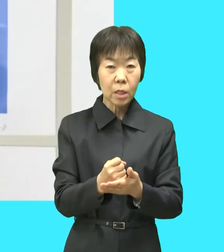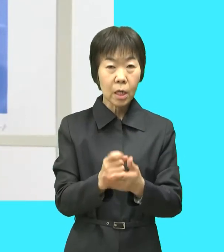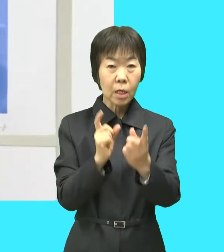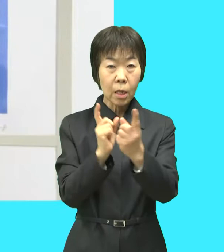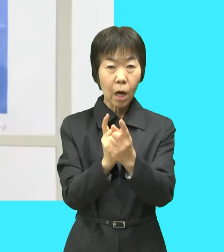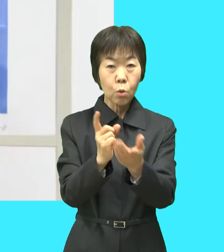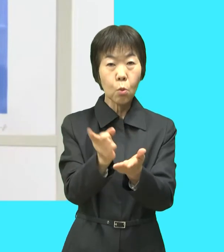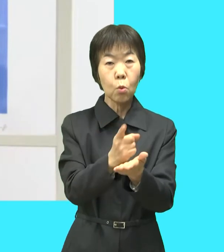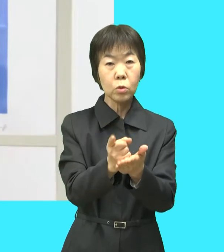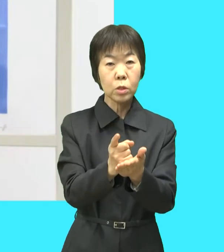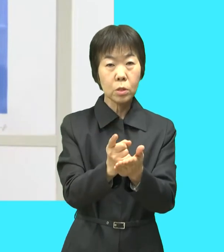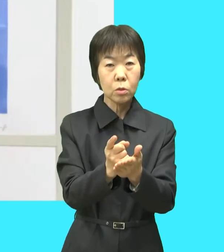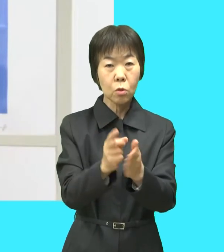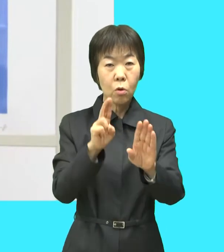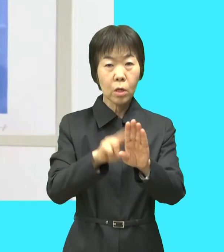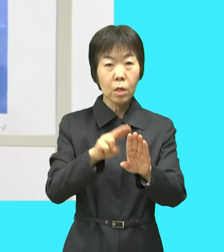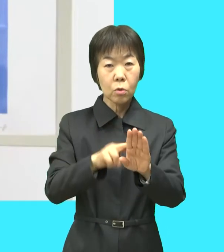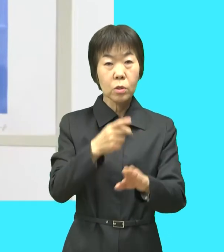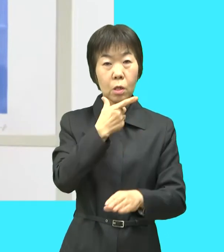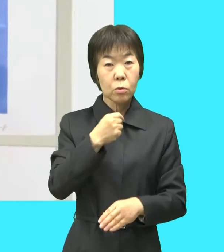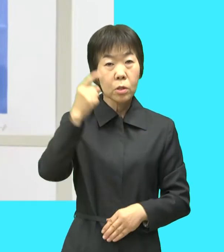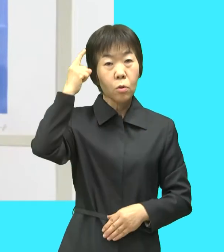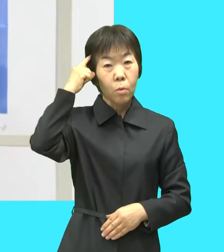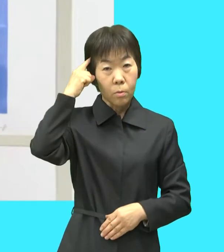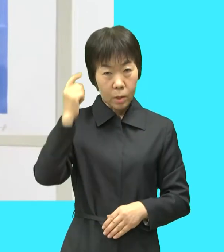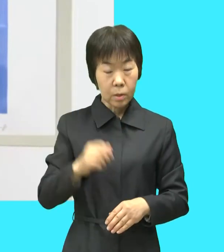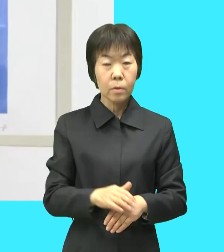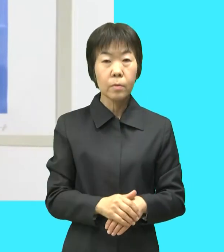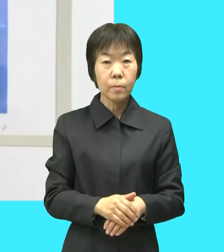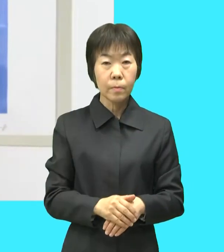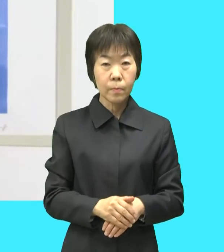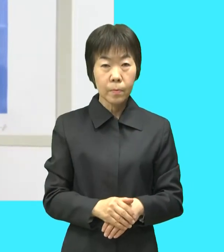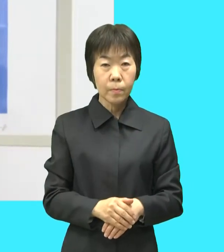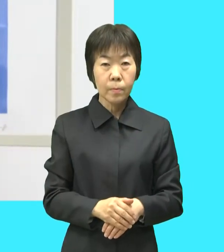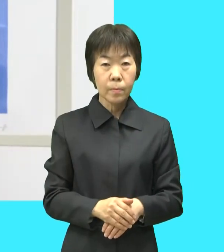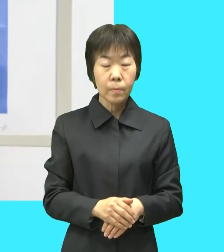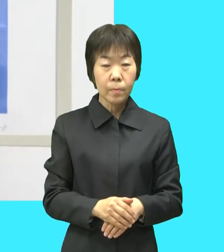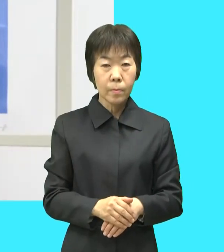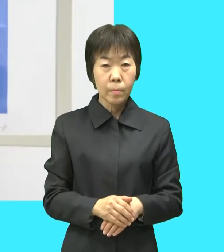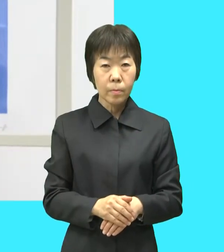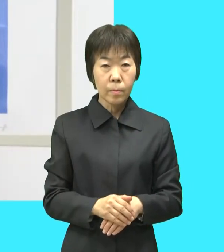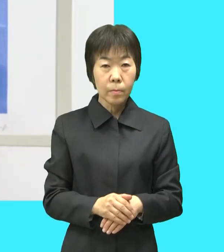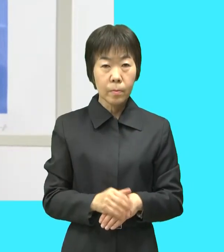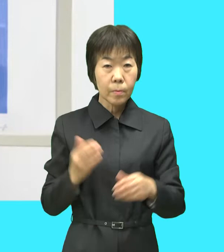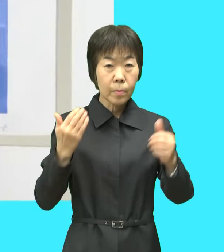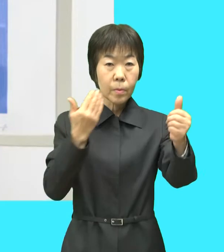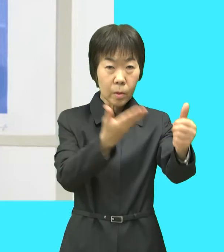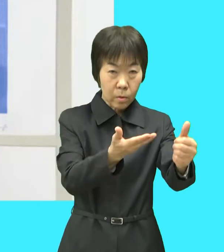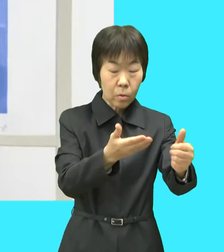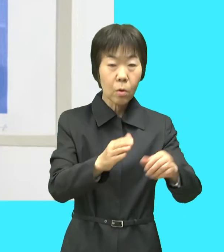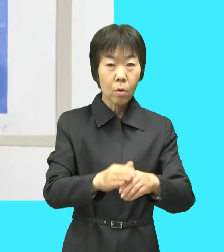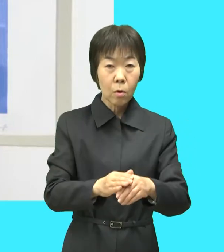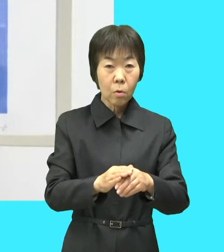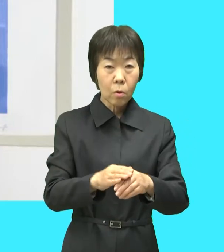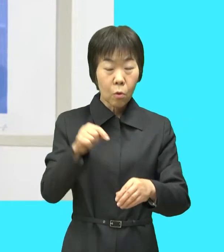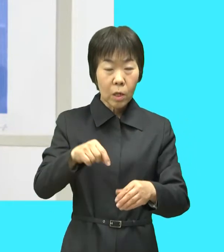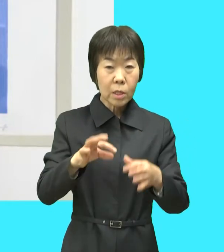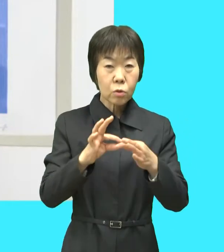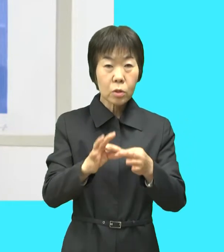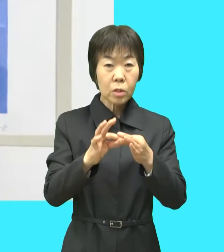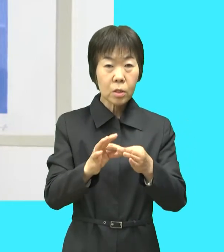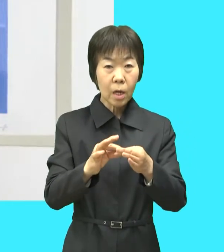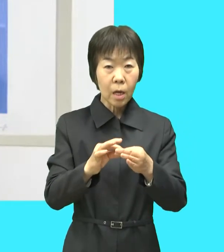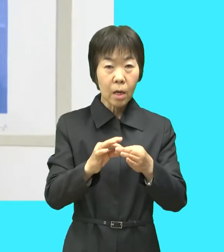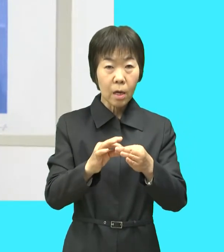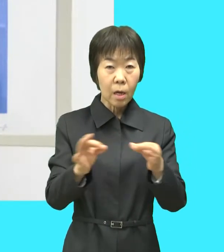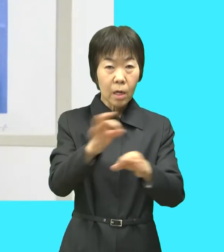針を検討していただきたいと思います。 そう、まあ、こういったことについてですね、経